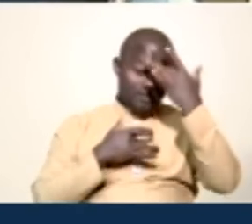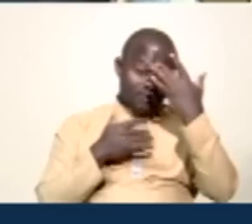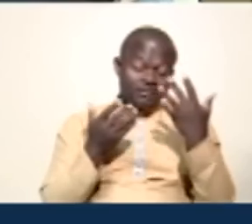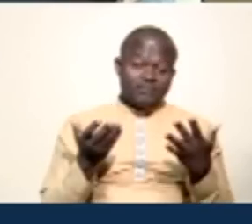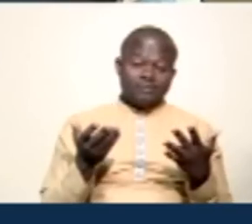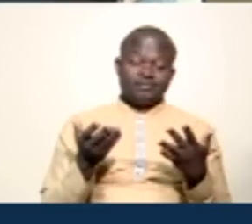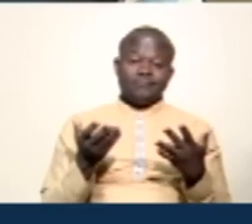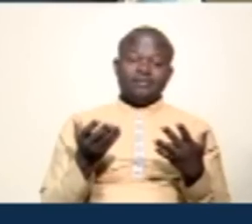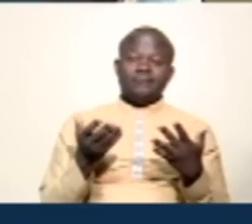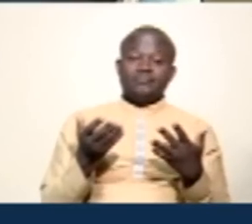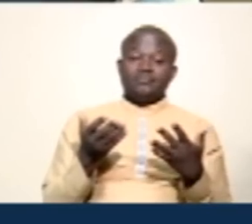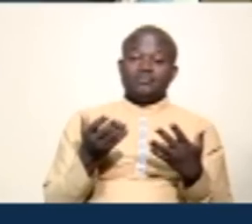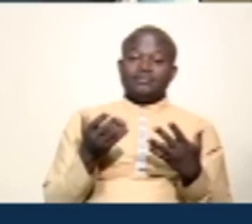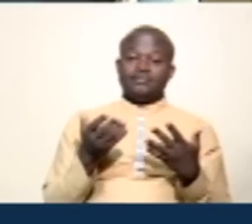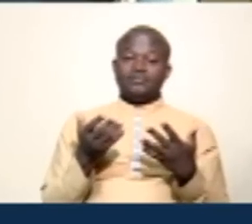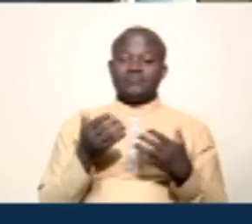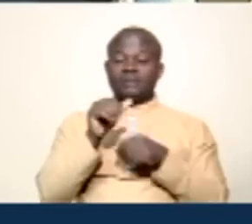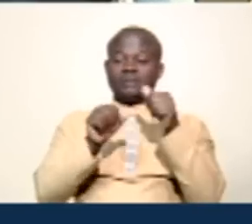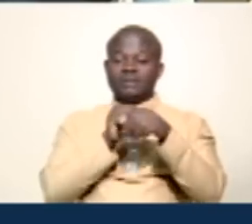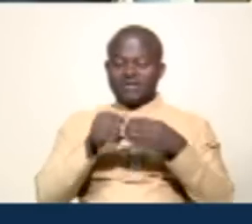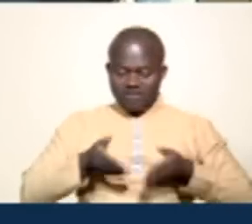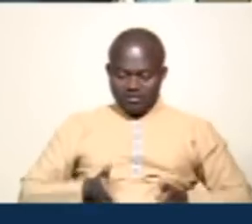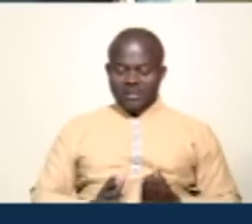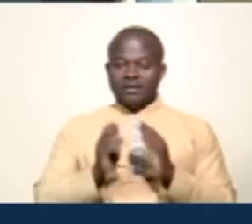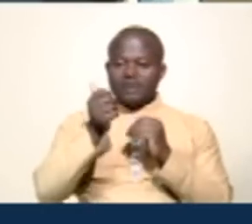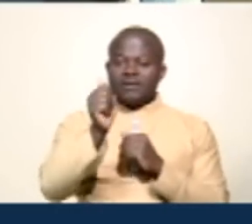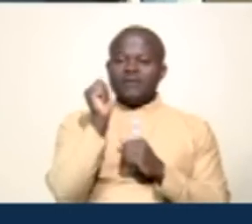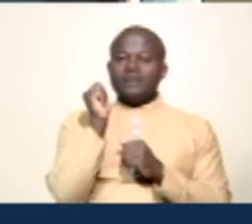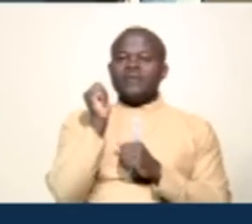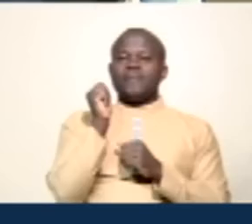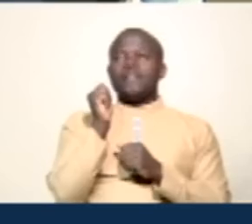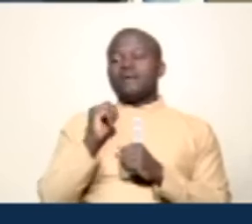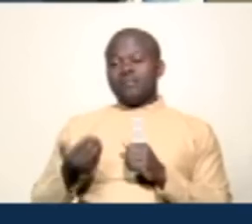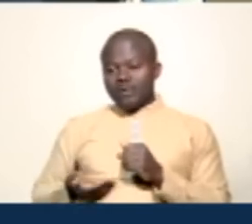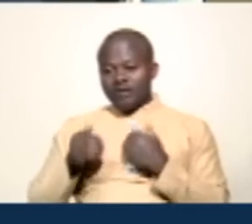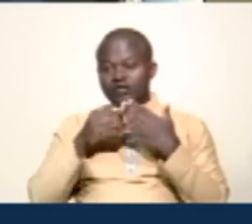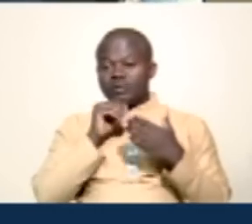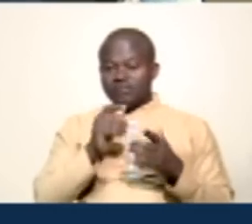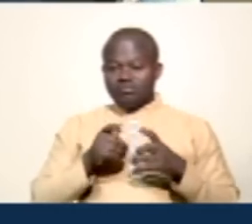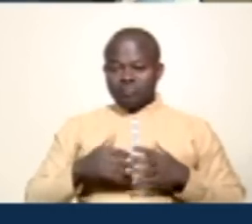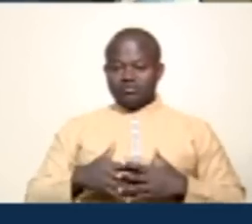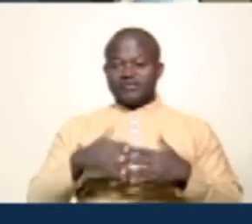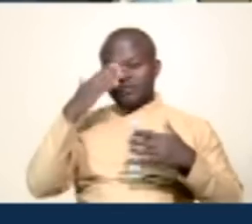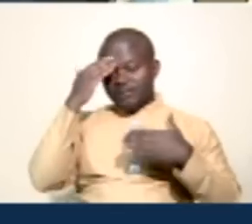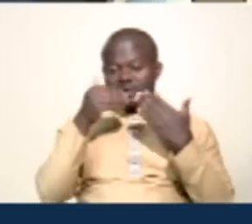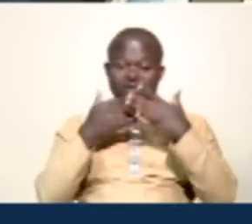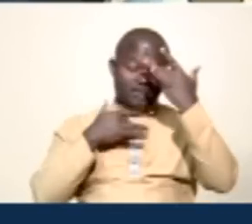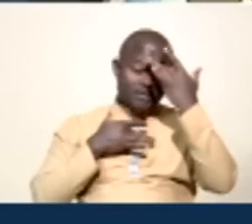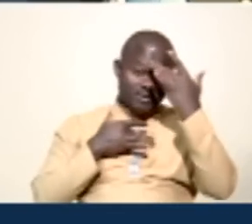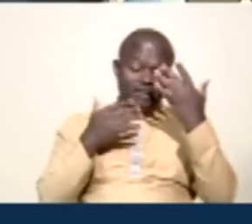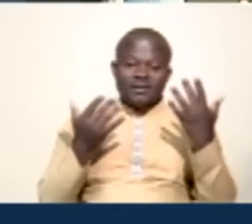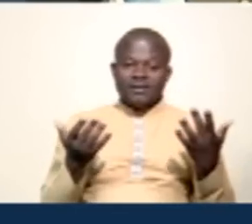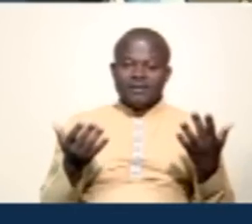yarwaye ku bijyanye n'imyororokere ye, umugore ashobora kudasama kubera indwara